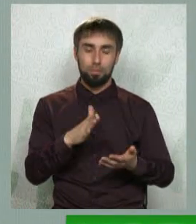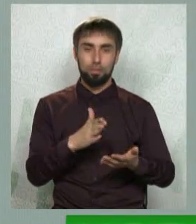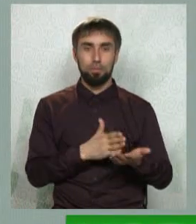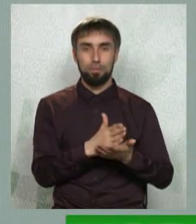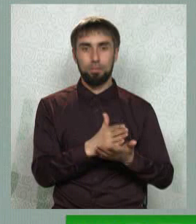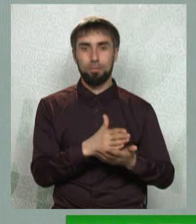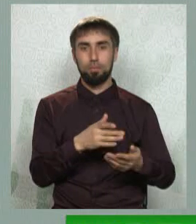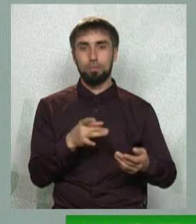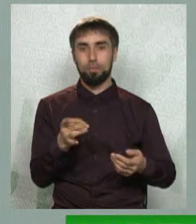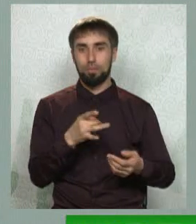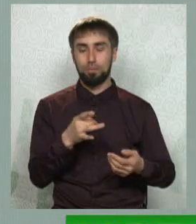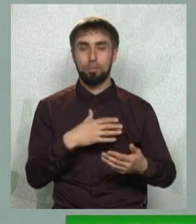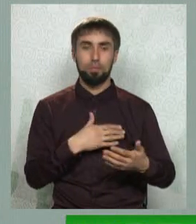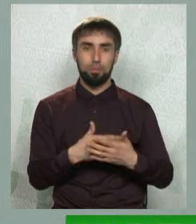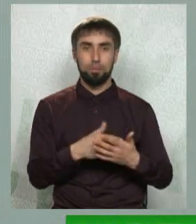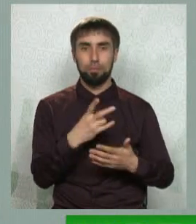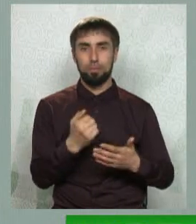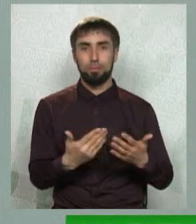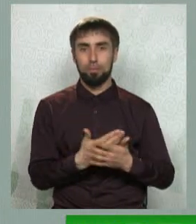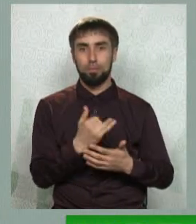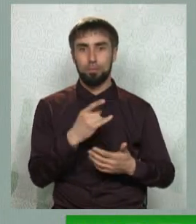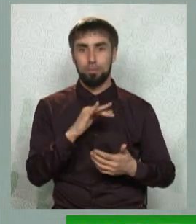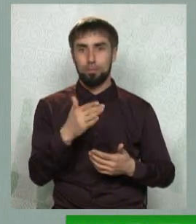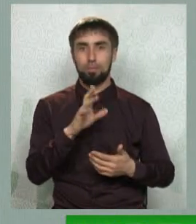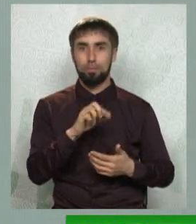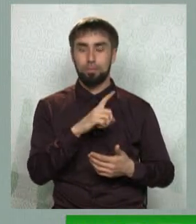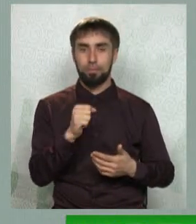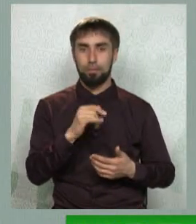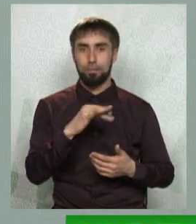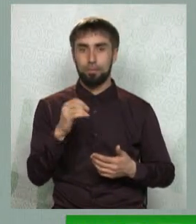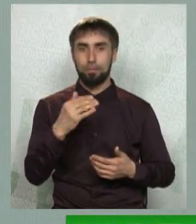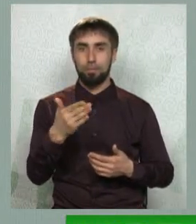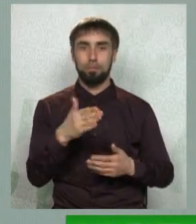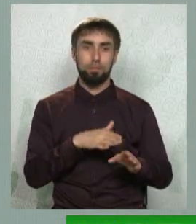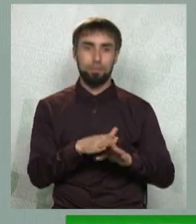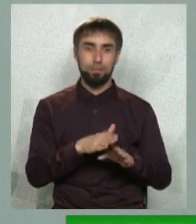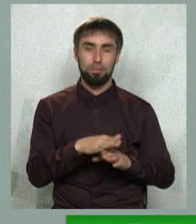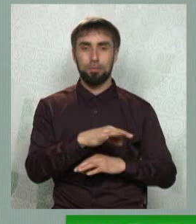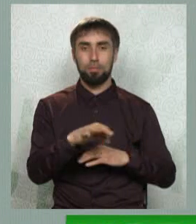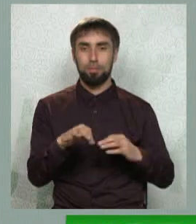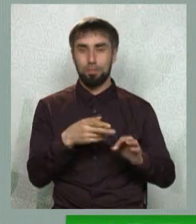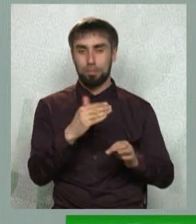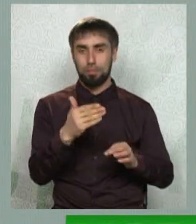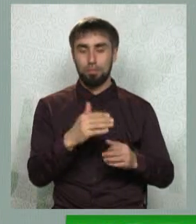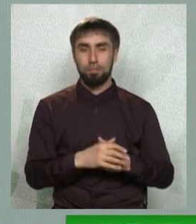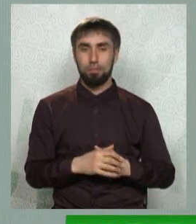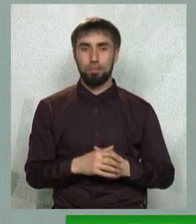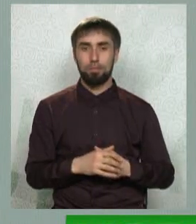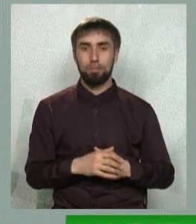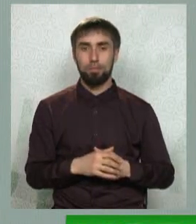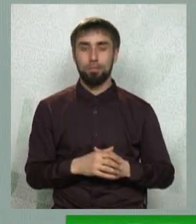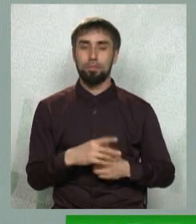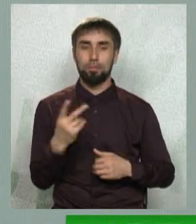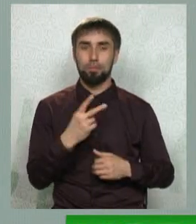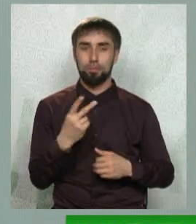в сфере работы с волонтерами на новый уровень. Также он станет базовым учреждением для реализации регионального проекта «Социальная активность».